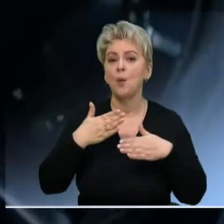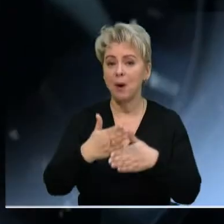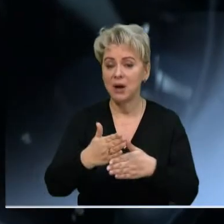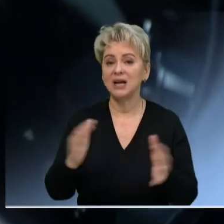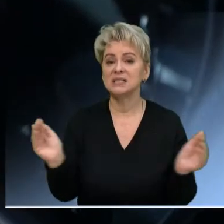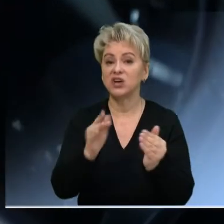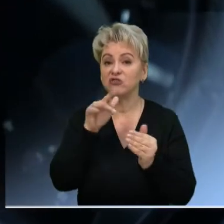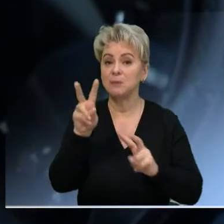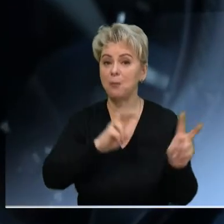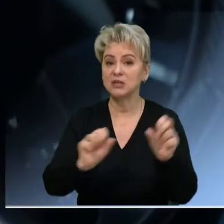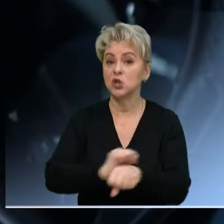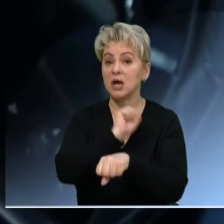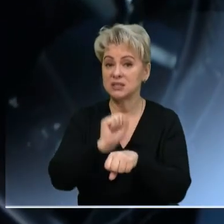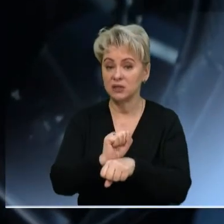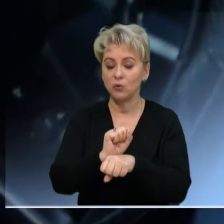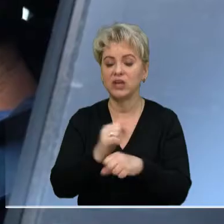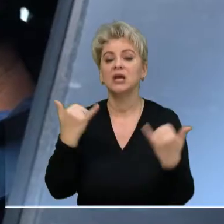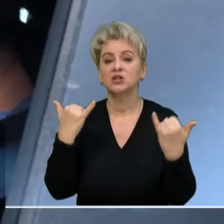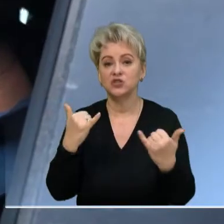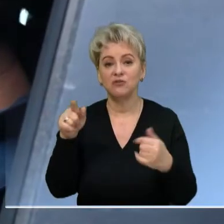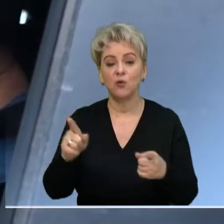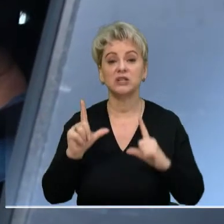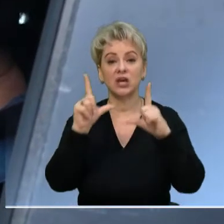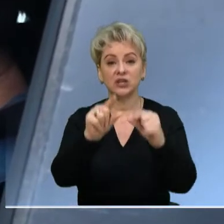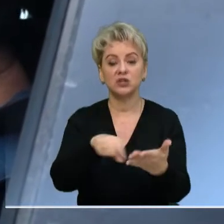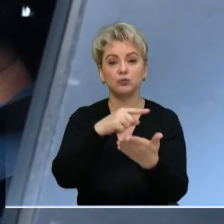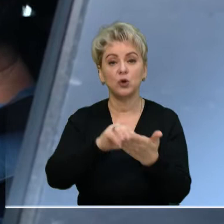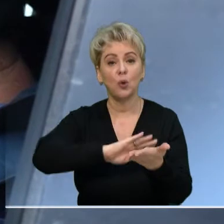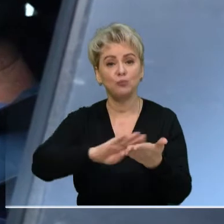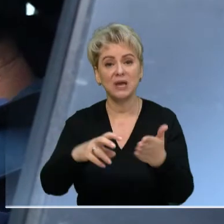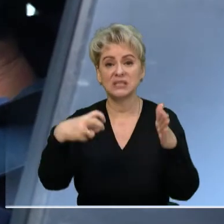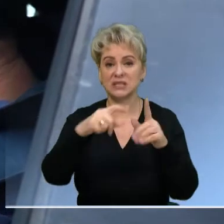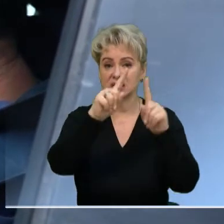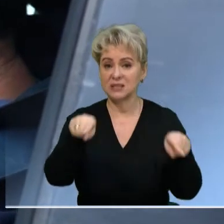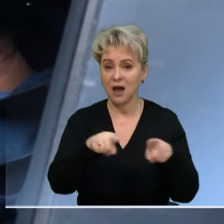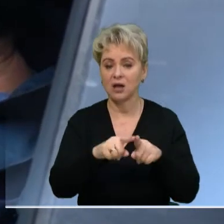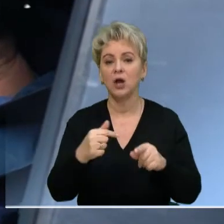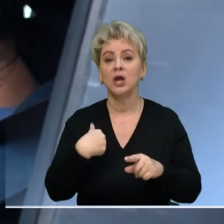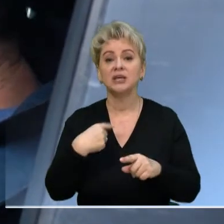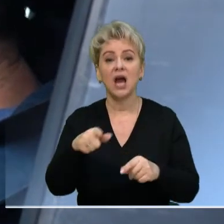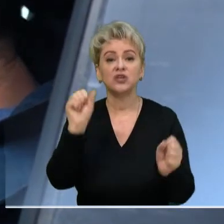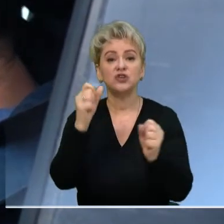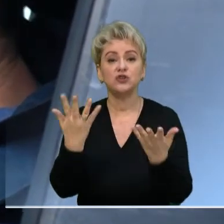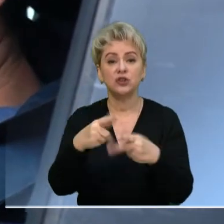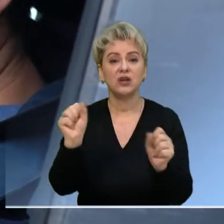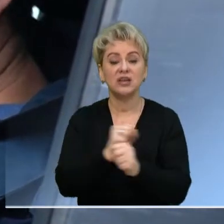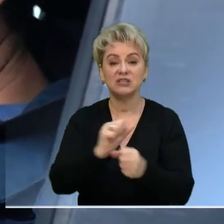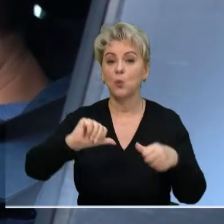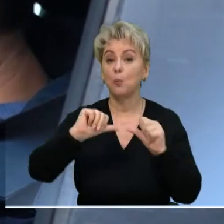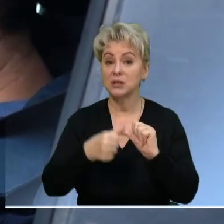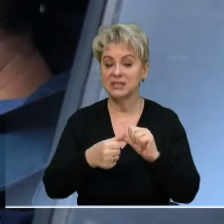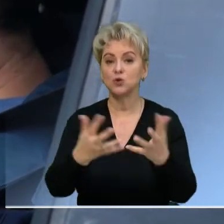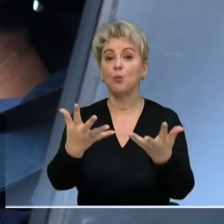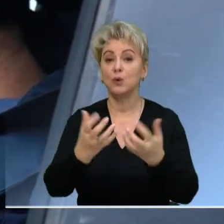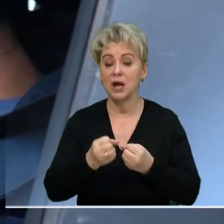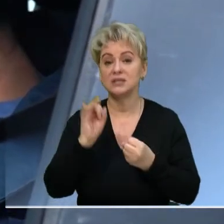сократить время на поиск автостоянки. Сегодня он передвигается по городу без опознавательного знака. Я считаю это невозможным постоянно